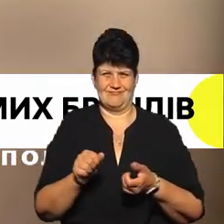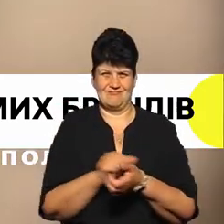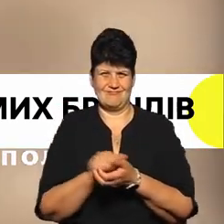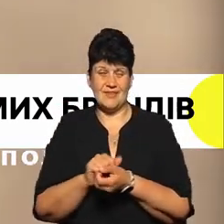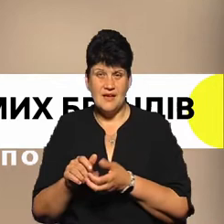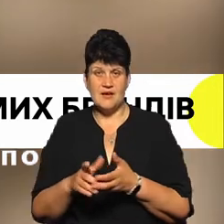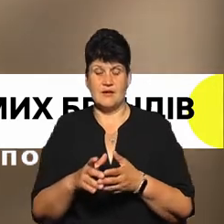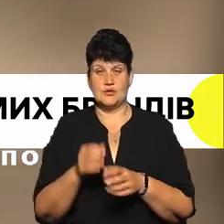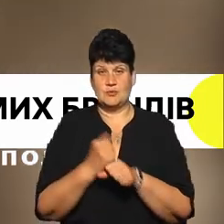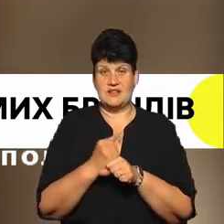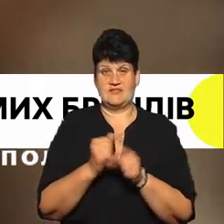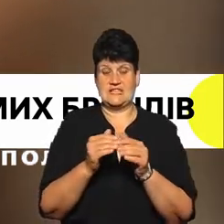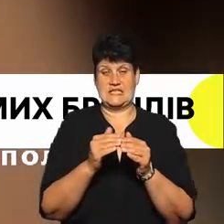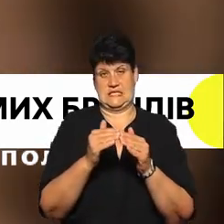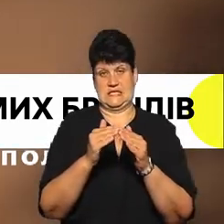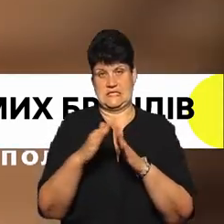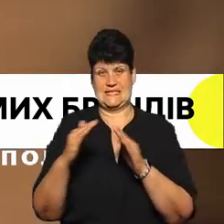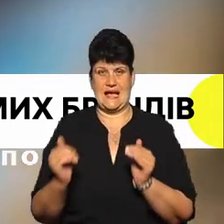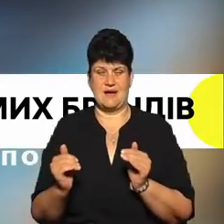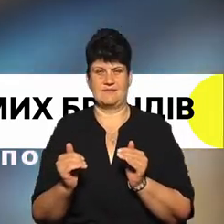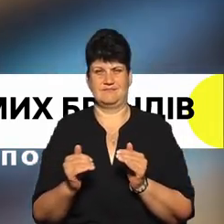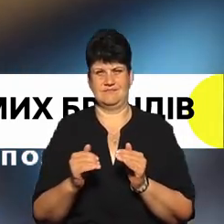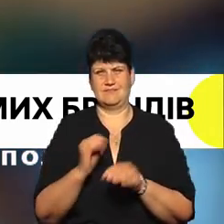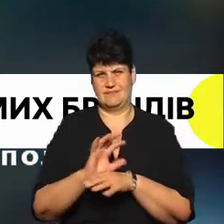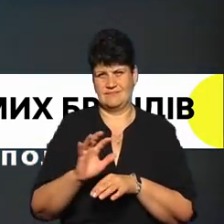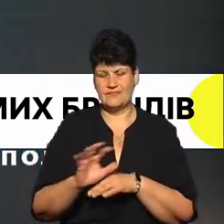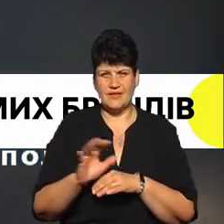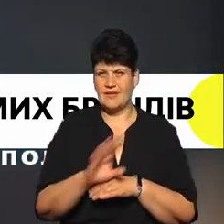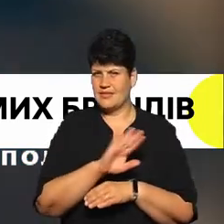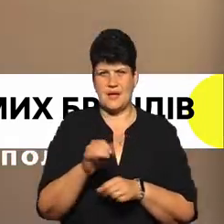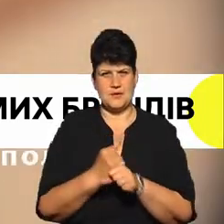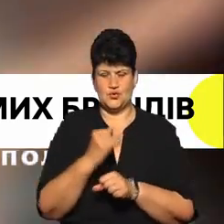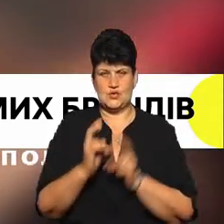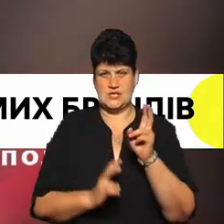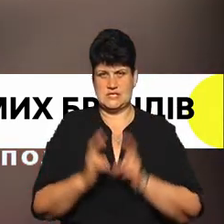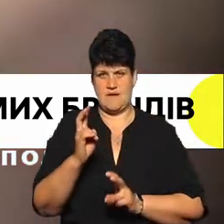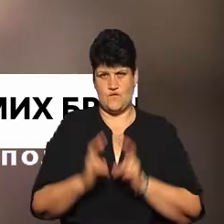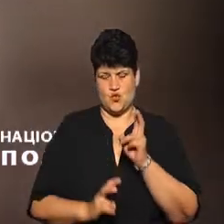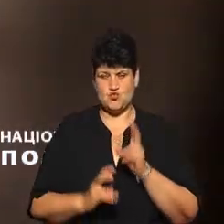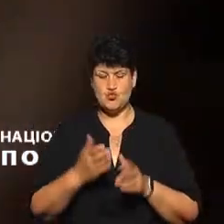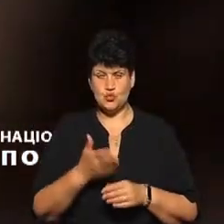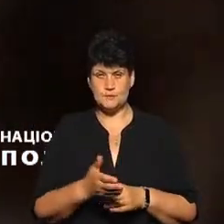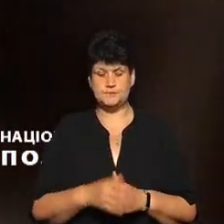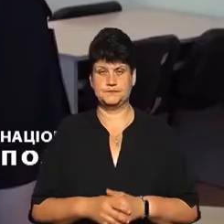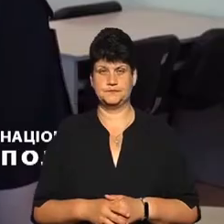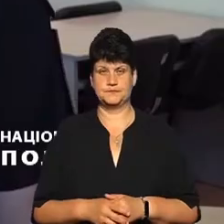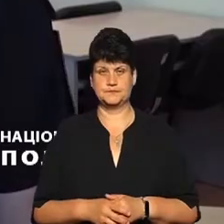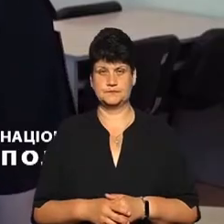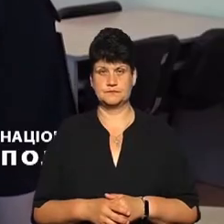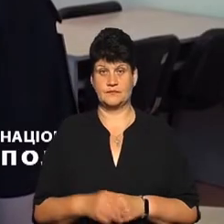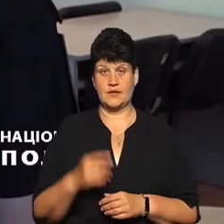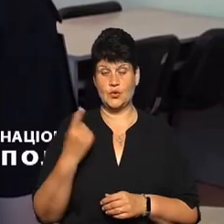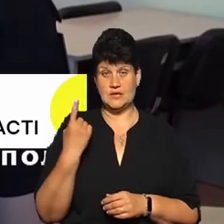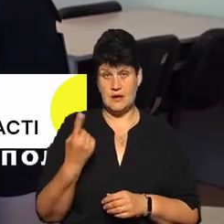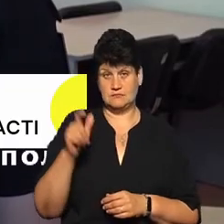цехах недіючого заводу. Про це розповів старший інспектор відділу протидії кіберзлочинам у Тернопільській області Роман Свірський. Одна із